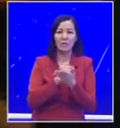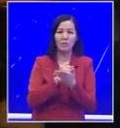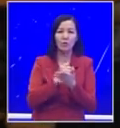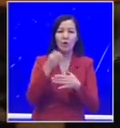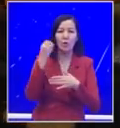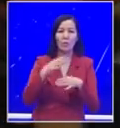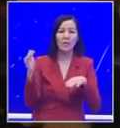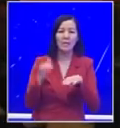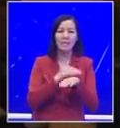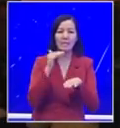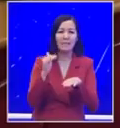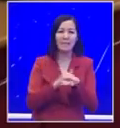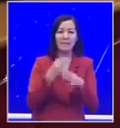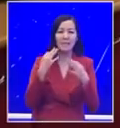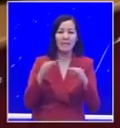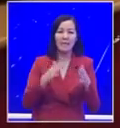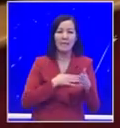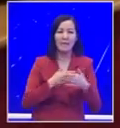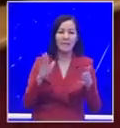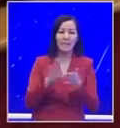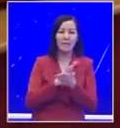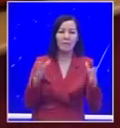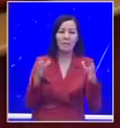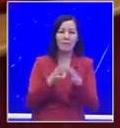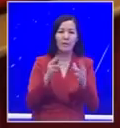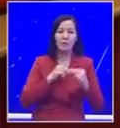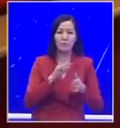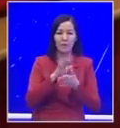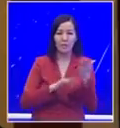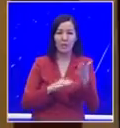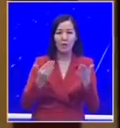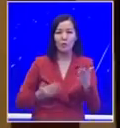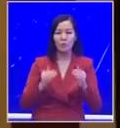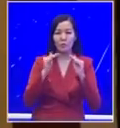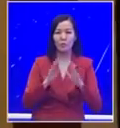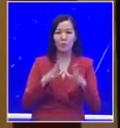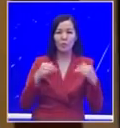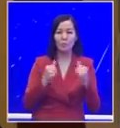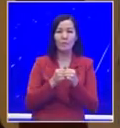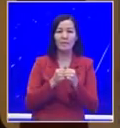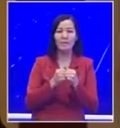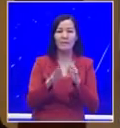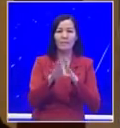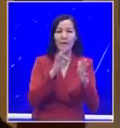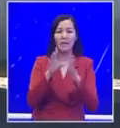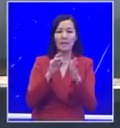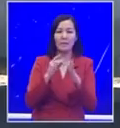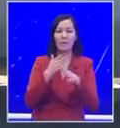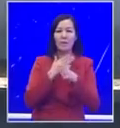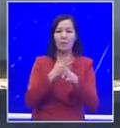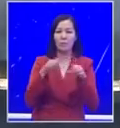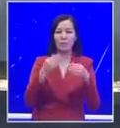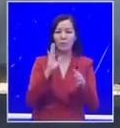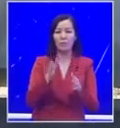орталығындағы ізгілік елшісі еріктілер қозғалысымен бірлесіп жұмыстарын жалғастырмақ. Тұрмысы төмен отбасыларды анық тап қолдарынан келгенше жан